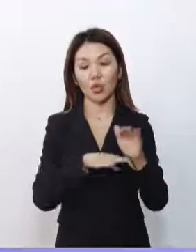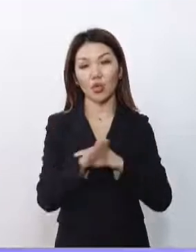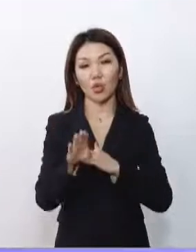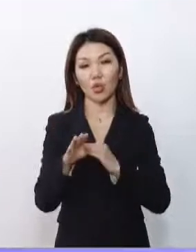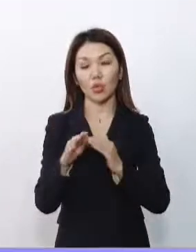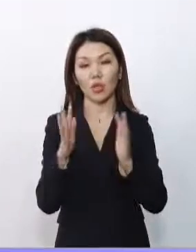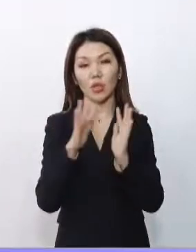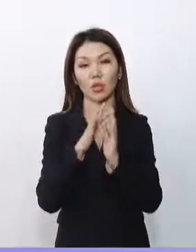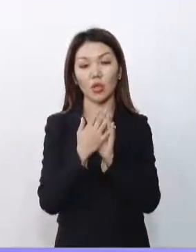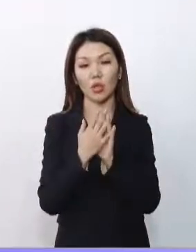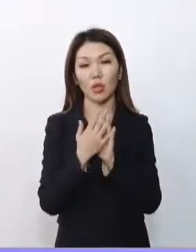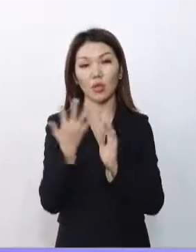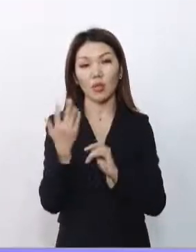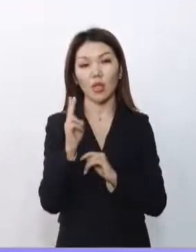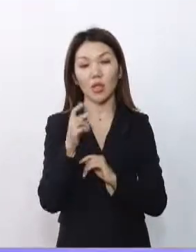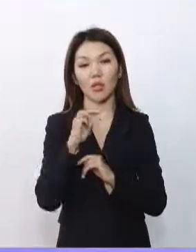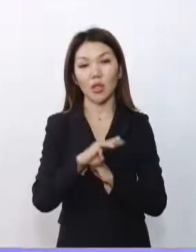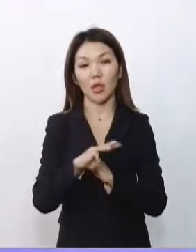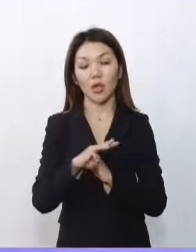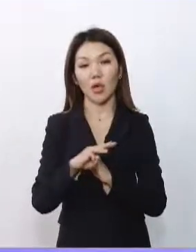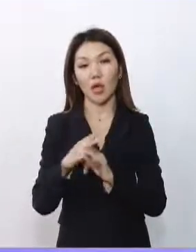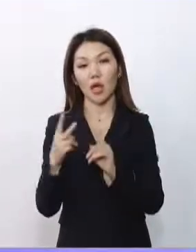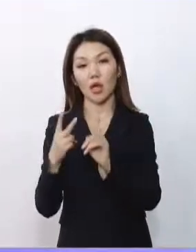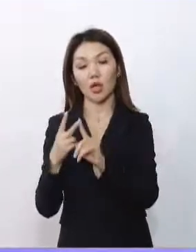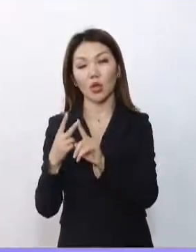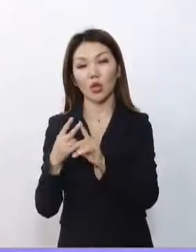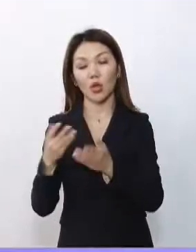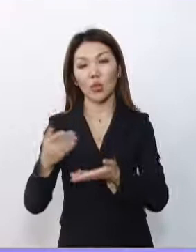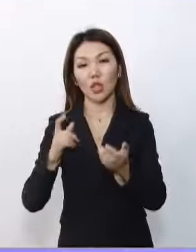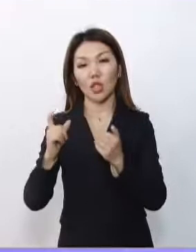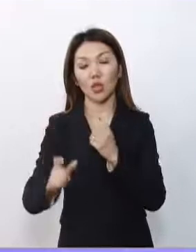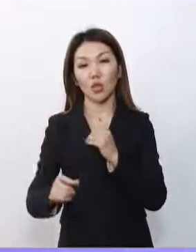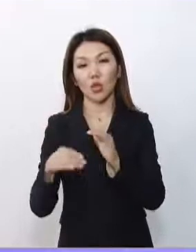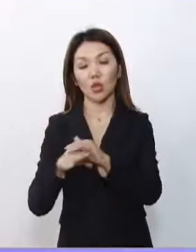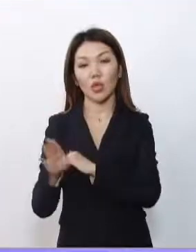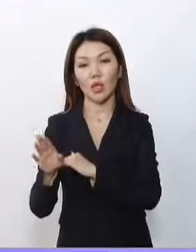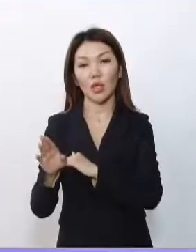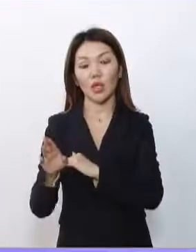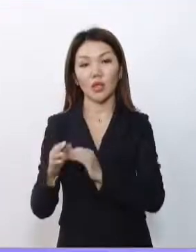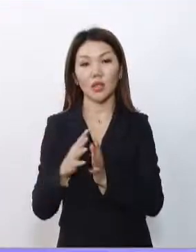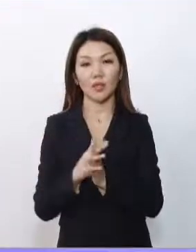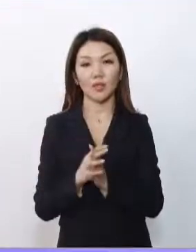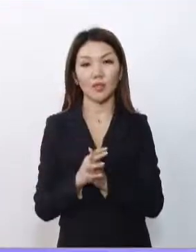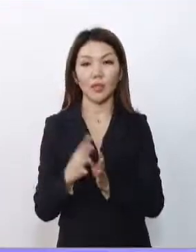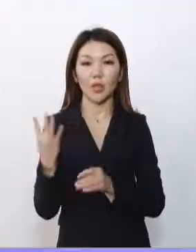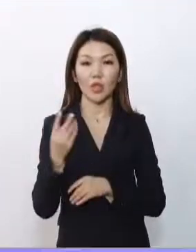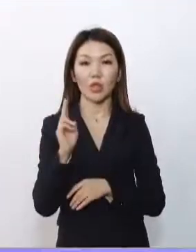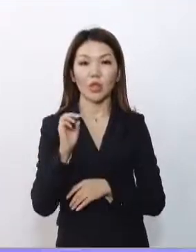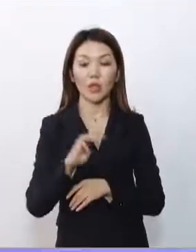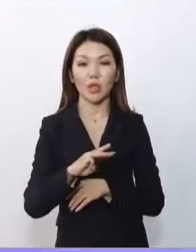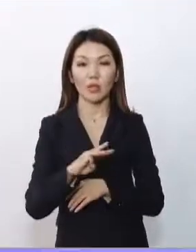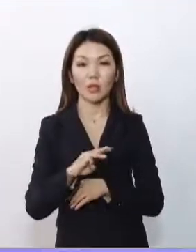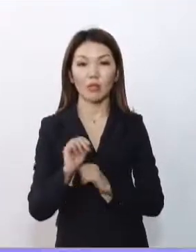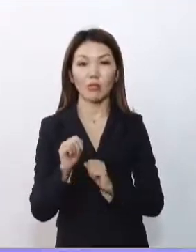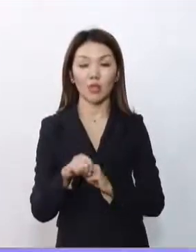поселка на 5 километров а другой пешеход удаляется от поселка на 4 километра